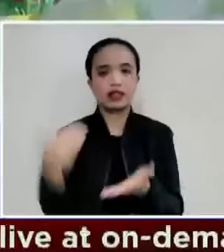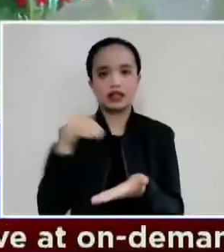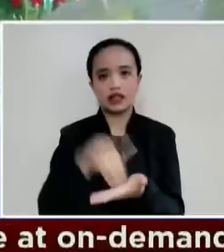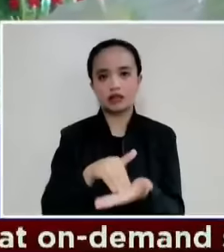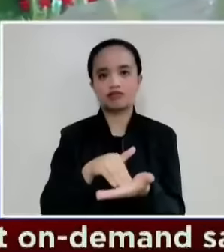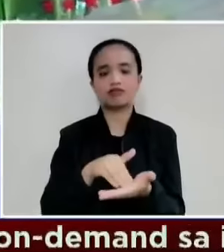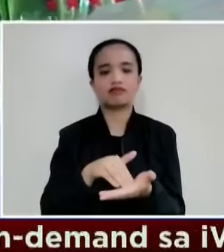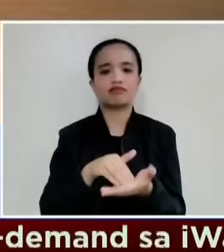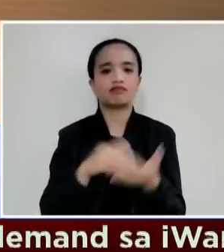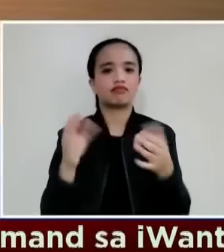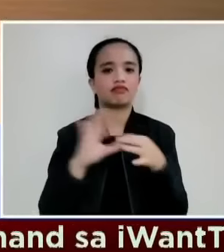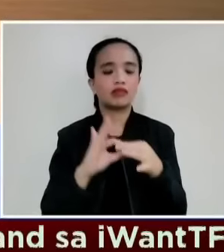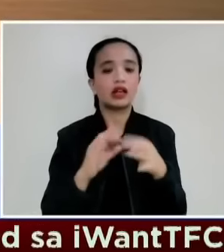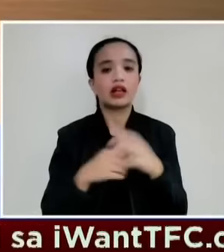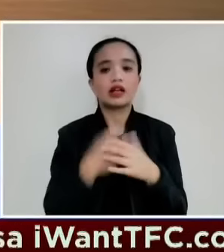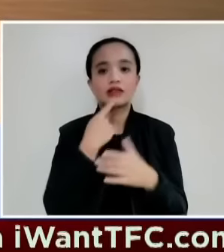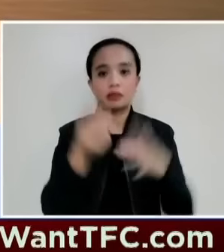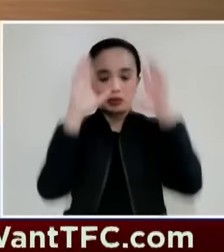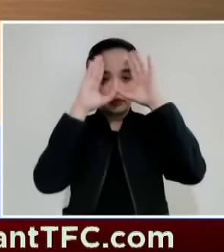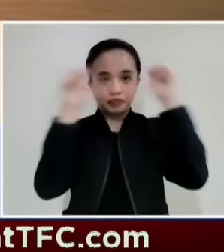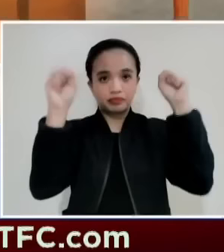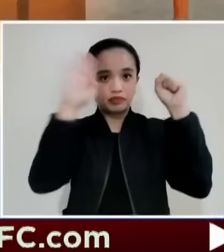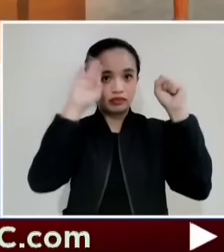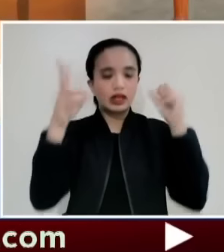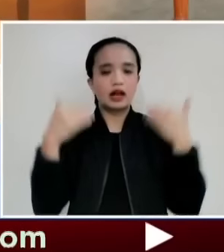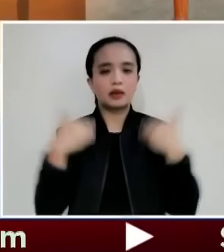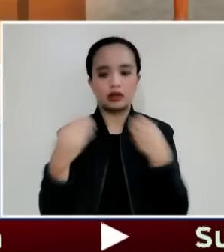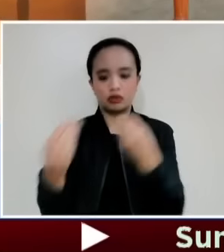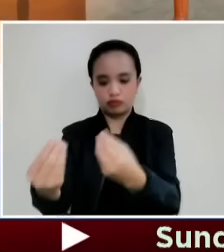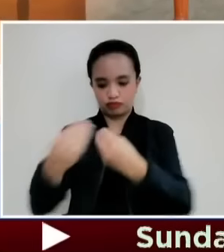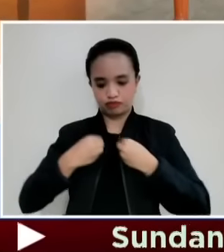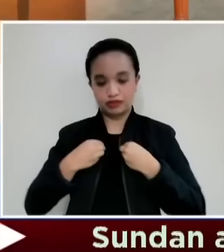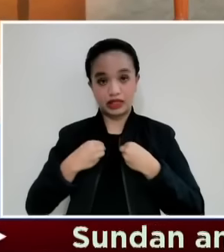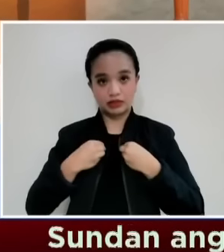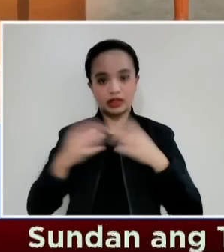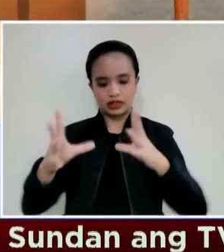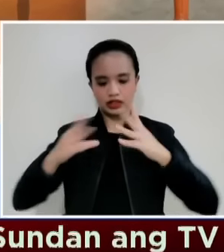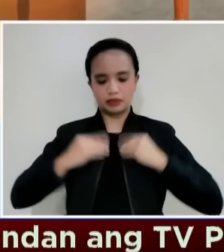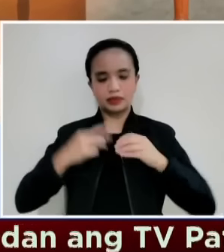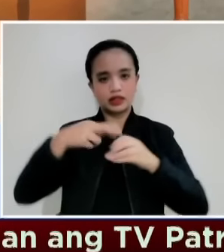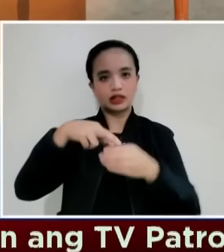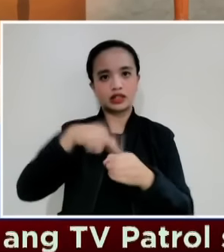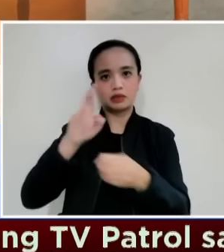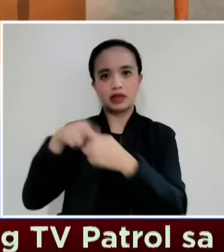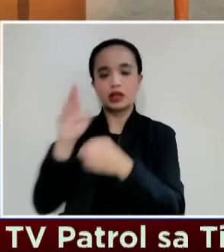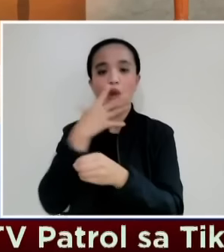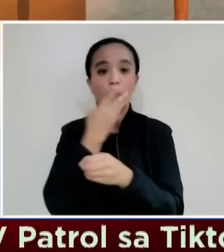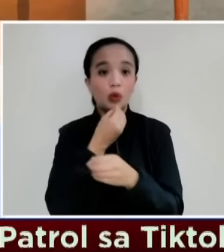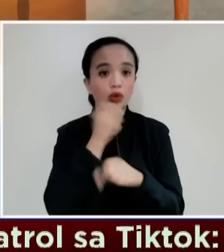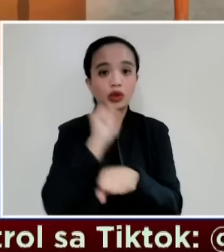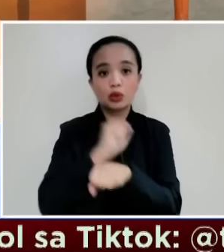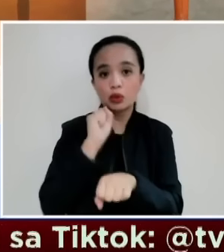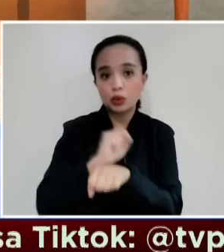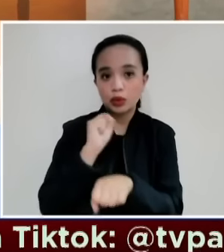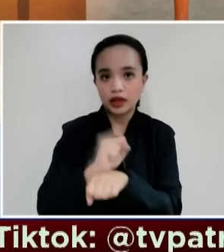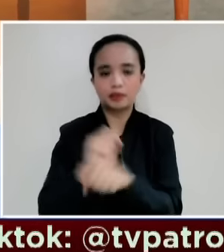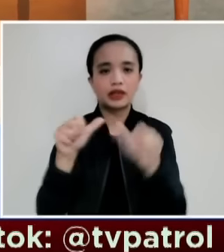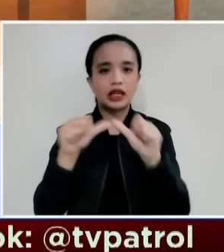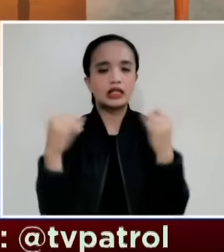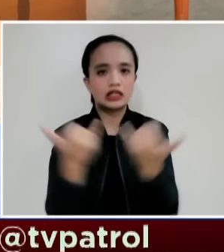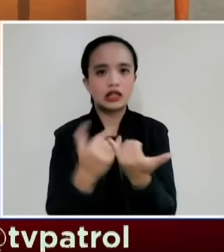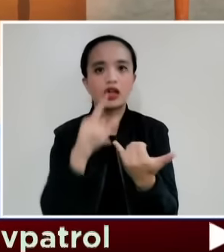sa Pangulo, meron na siyang tatanggapin na resignation o pagbibitiw ng ilang nasa law enforcement agencies sa napatunayang sangkot